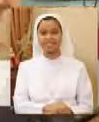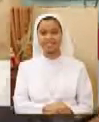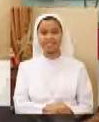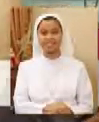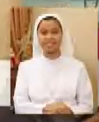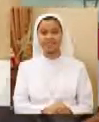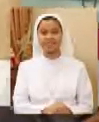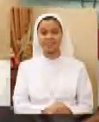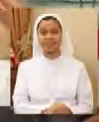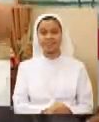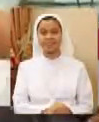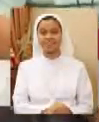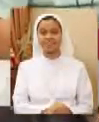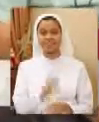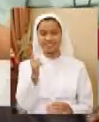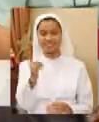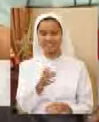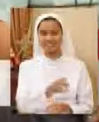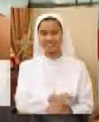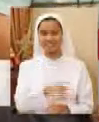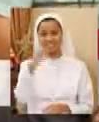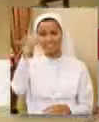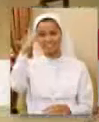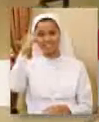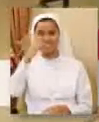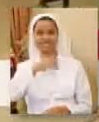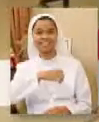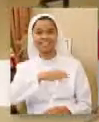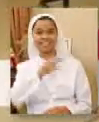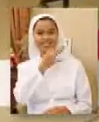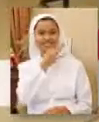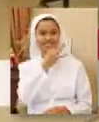Adonis talaga, mga talaga, puro pagkain eh. Lunch, dinner.